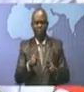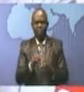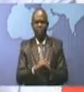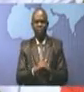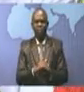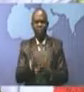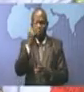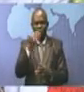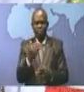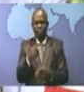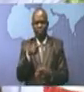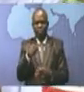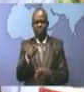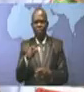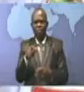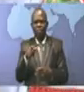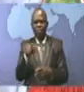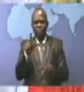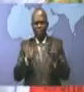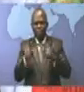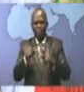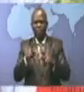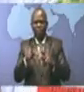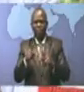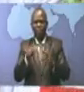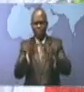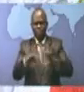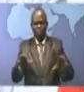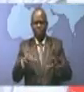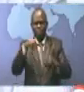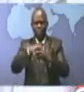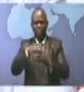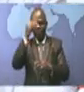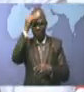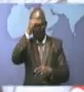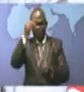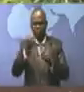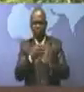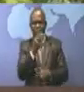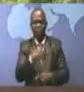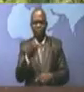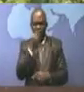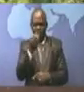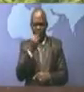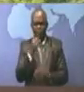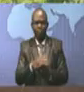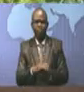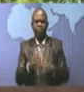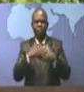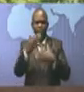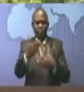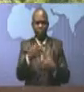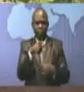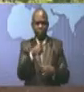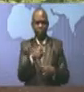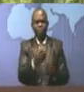à ce que ces enfants orphelins un de quoi à manger et à se nourrir. Après l'orphelinat, ils se sont dirigés vers le